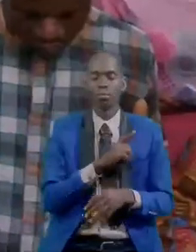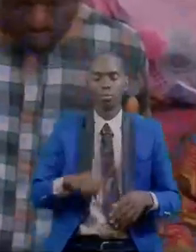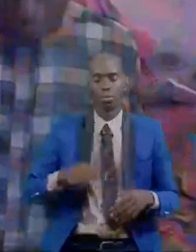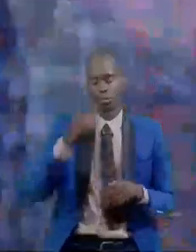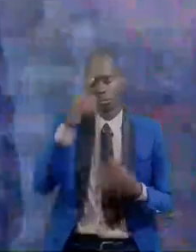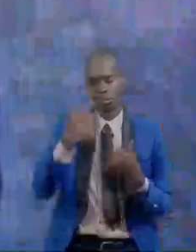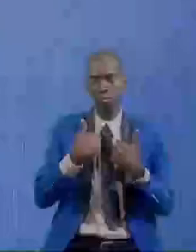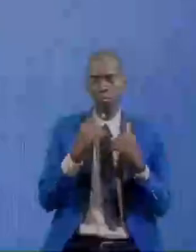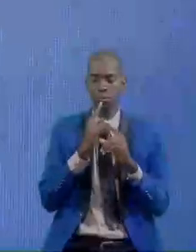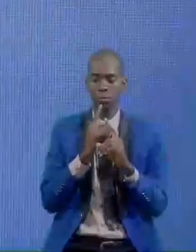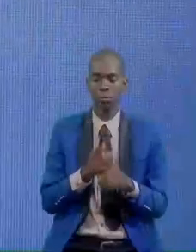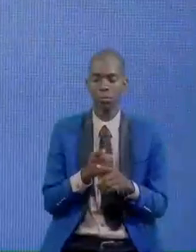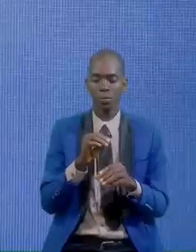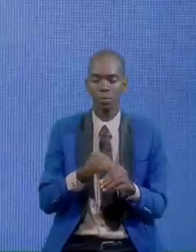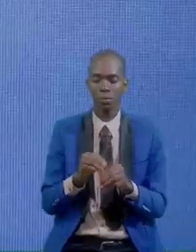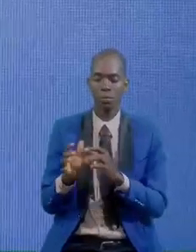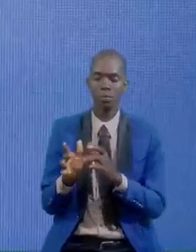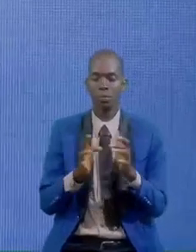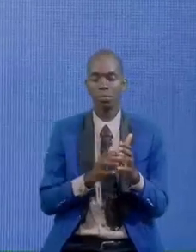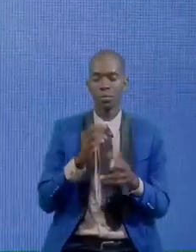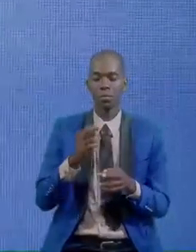Merci Seigneur pour l'exaucement.